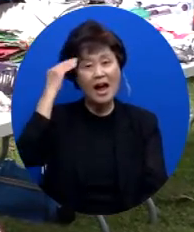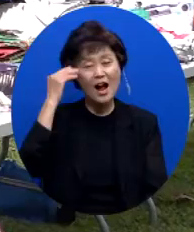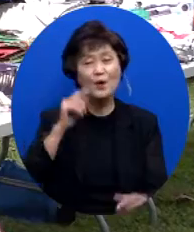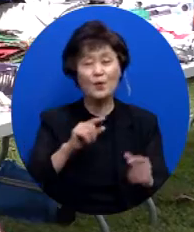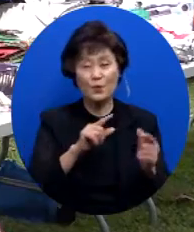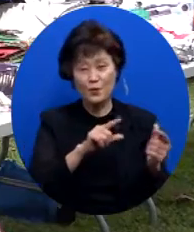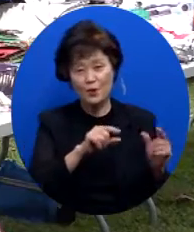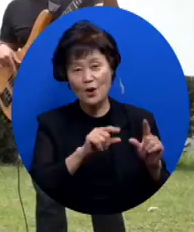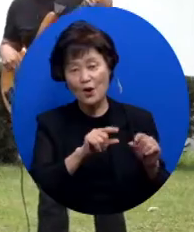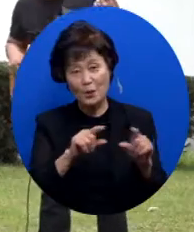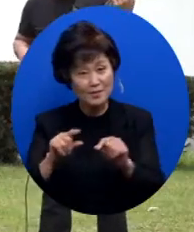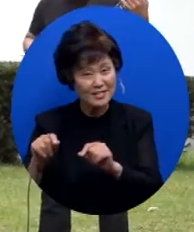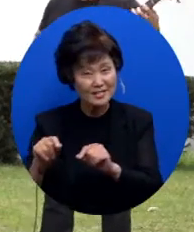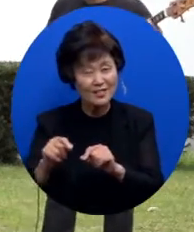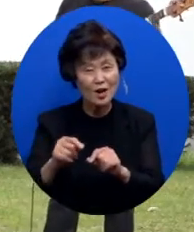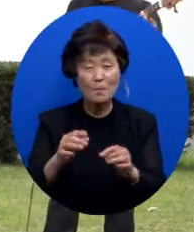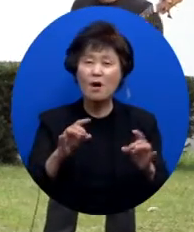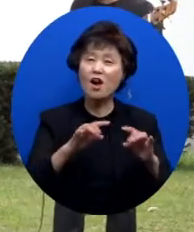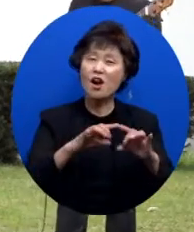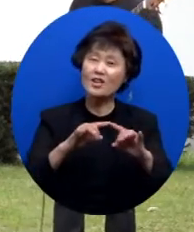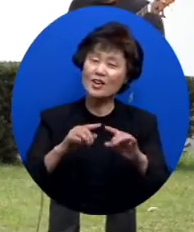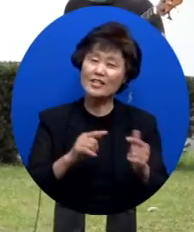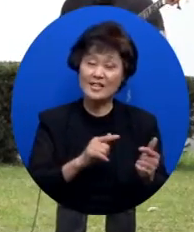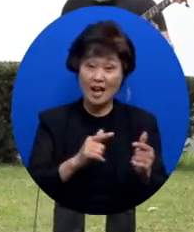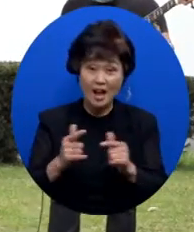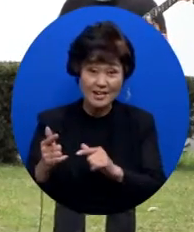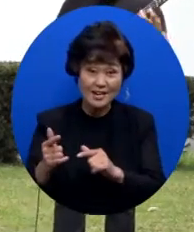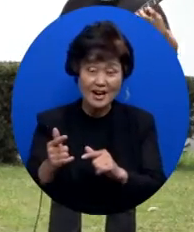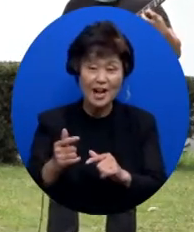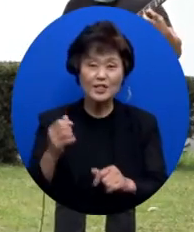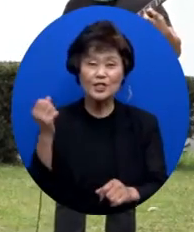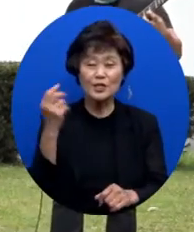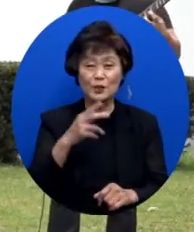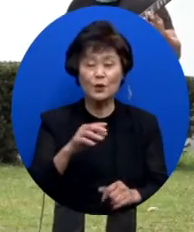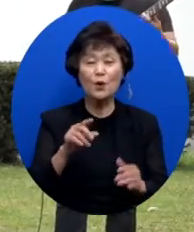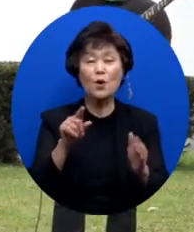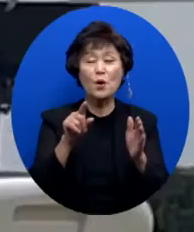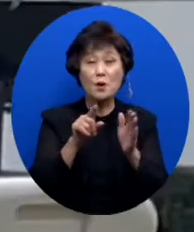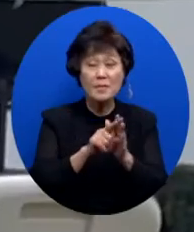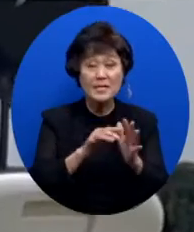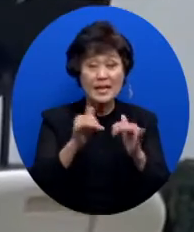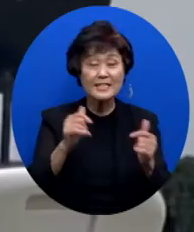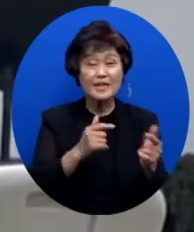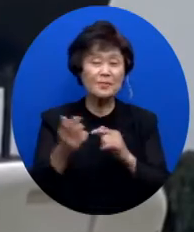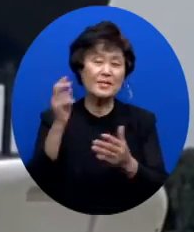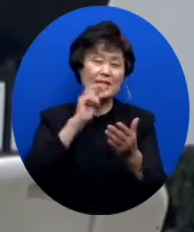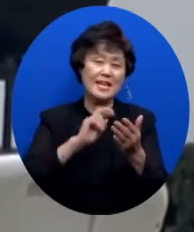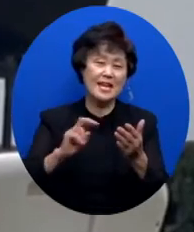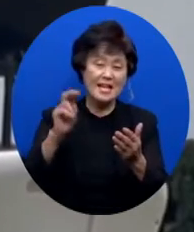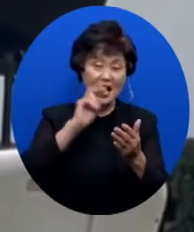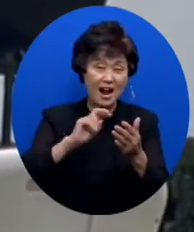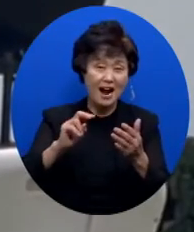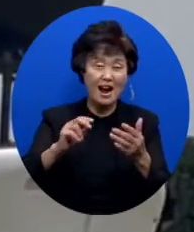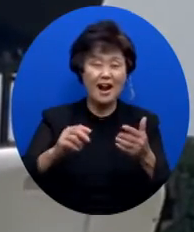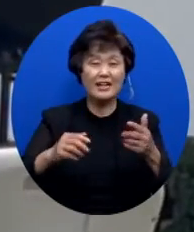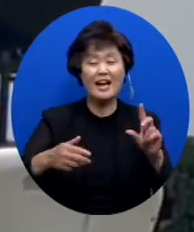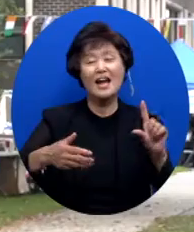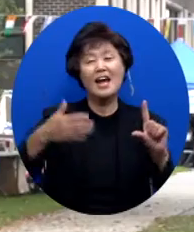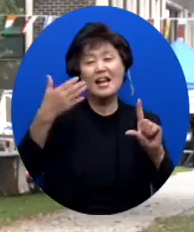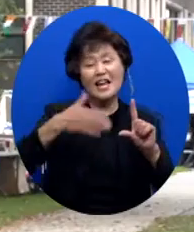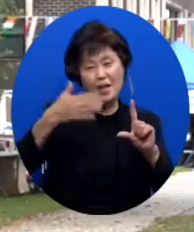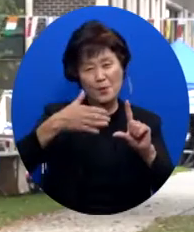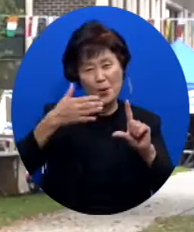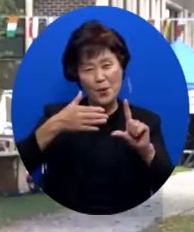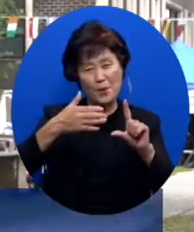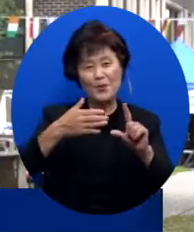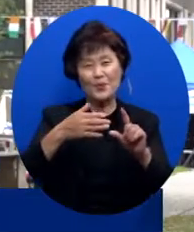물건을 판매했으며 교회 카페에서는 뉴욕에서 활동하고 있는 크리스천 뮤지션들의 라이브 공연도 열렸습니다.